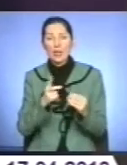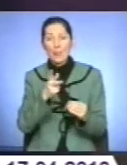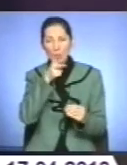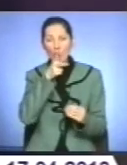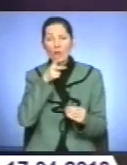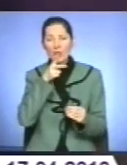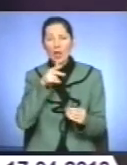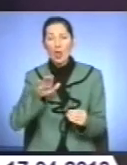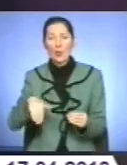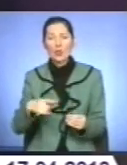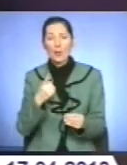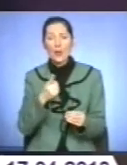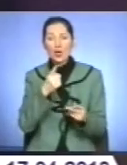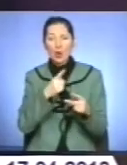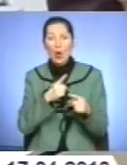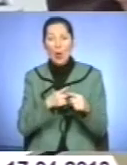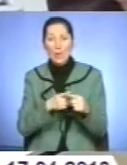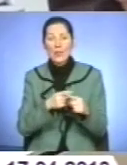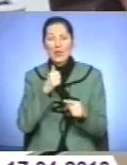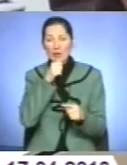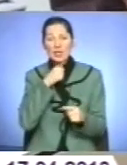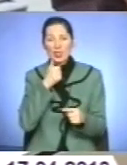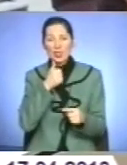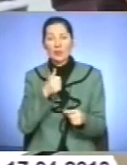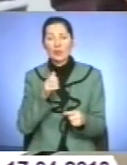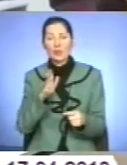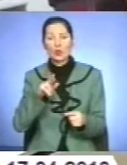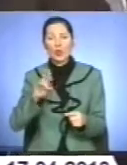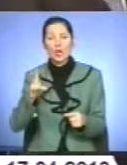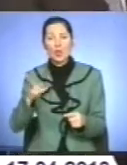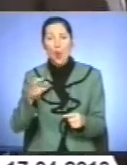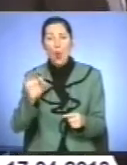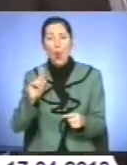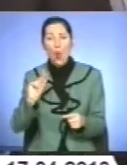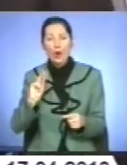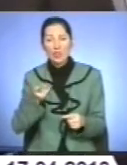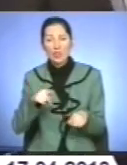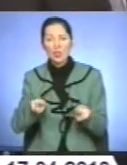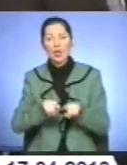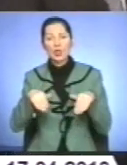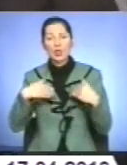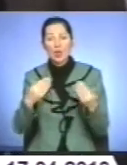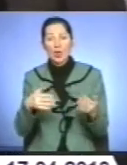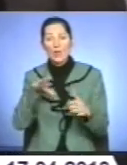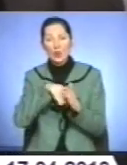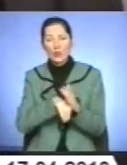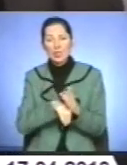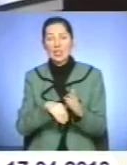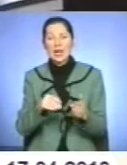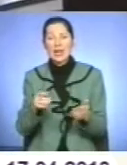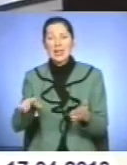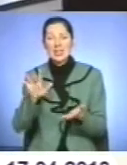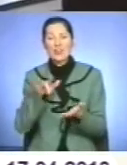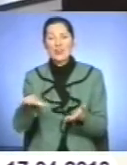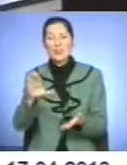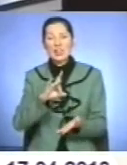потім 1-го півріччя. Віктор Янукович також ініціює впровадження в усіх регіонах центрів адміністративних послуг, подібних